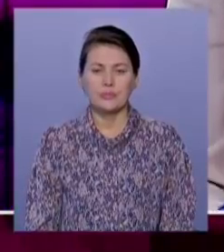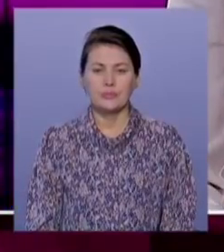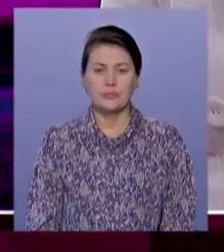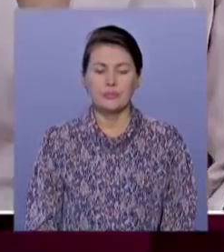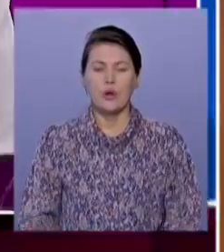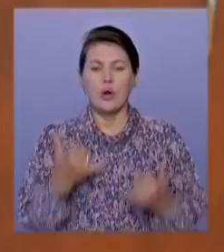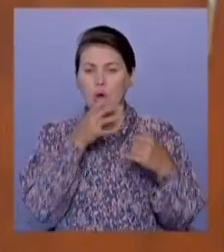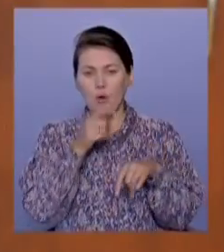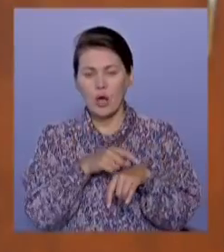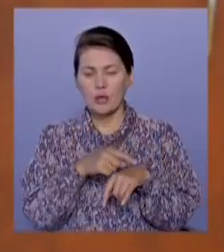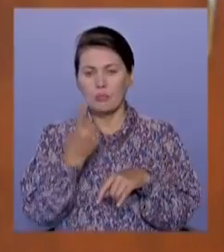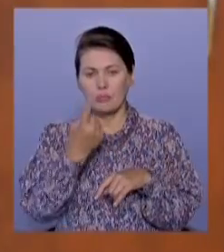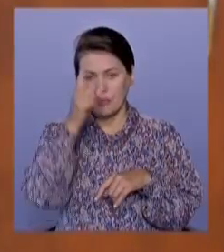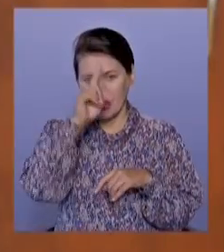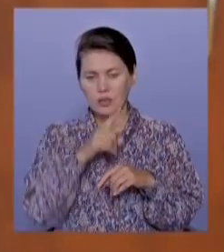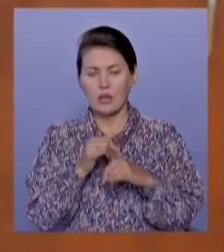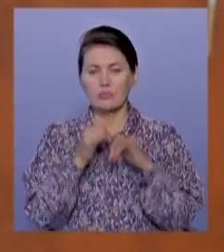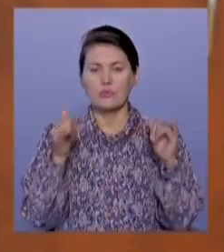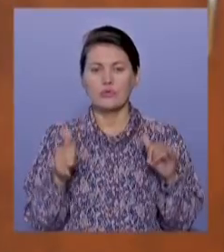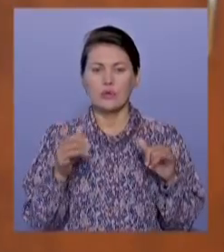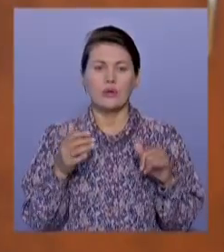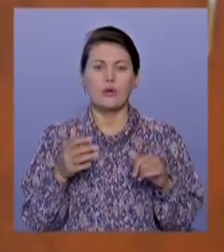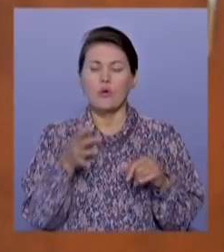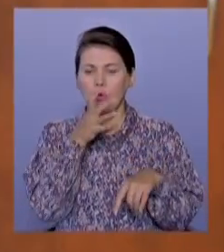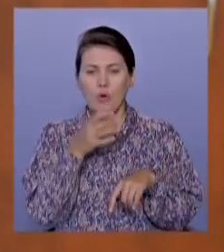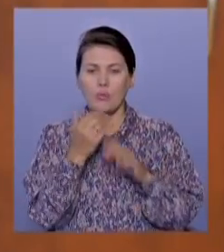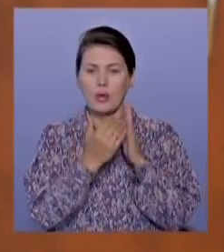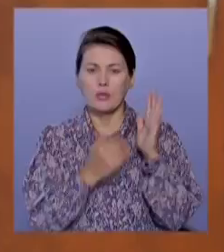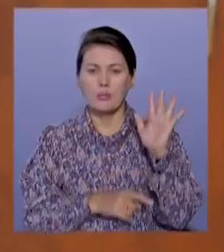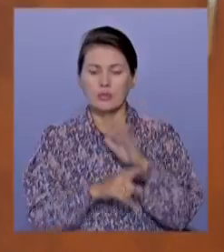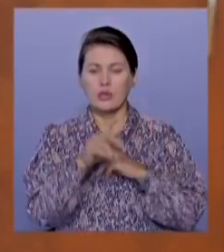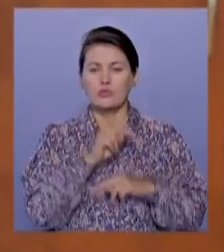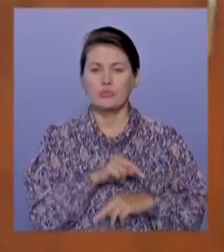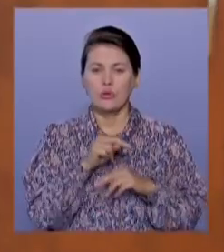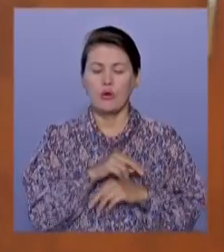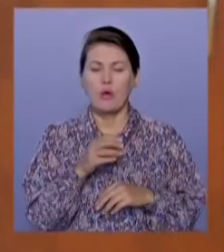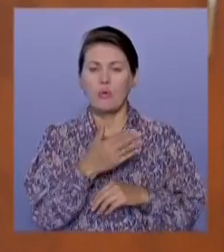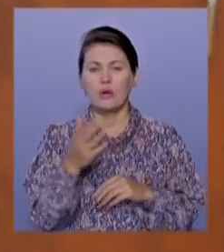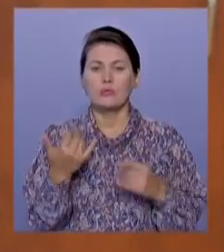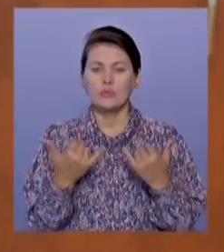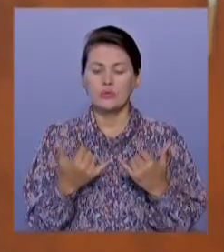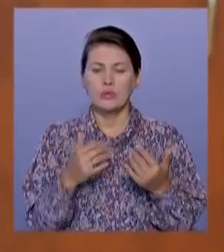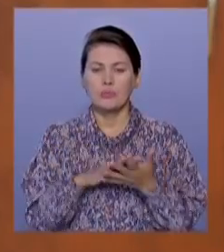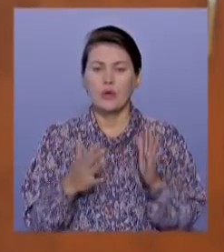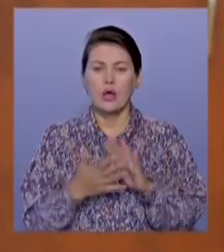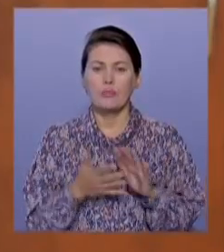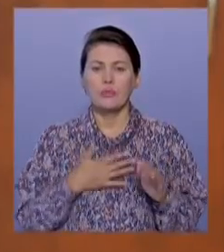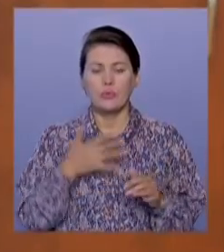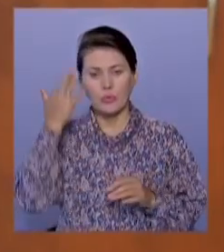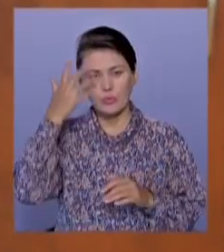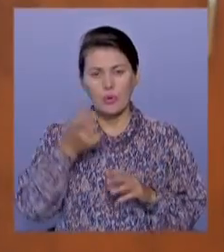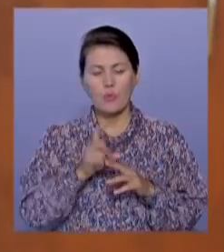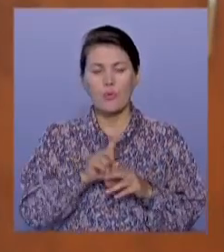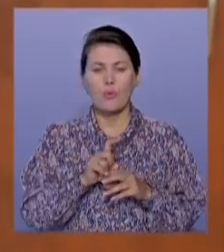Осы уақытта бір айдан астам көлем өтті біздің бағдарламаны жұмыс істеп жатқанға. Оған осы жағдайда менің ойымша бір